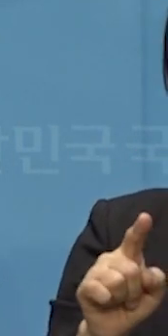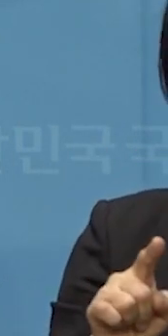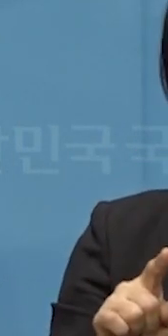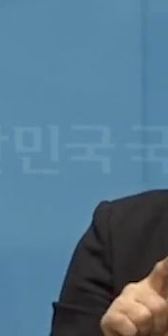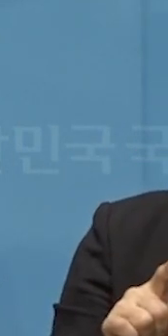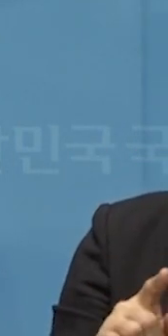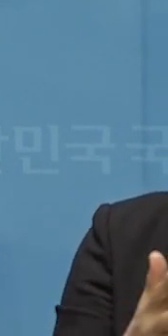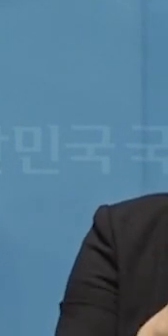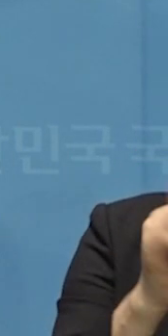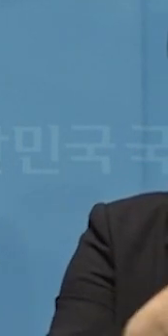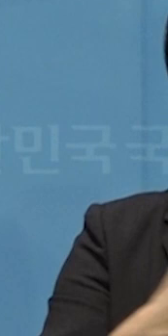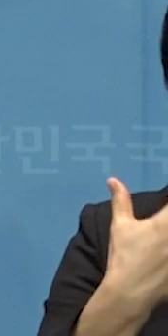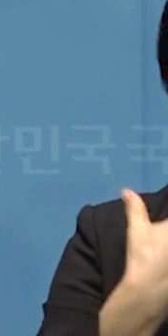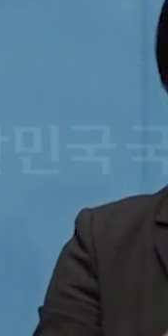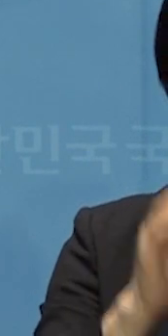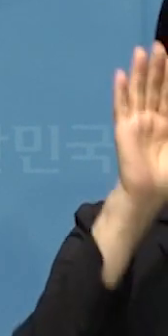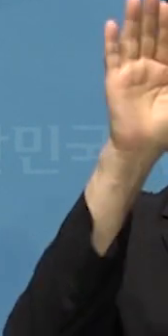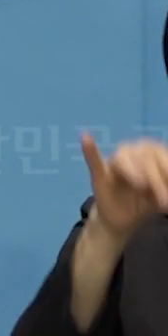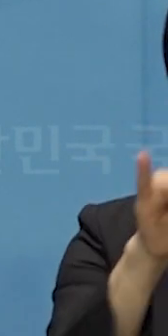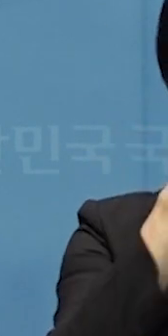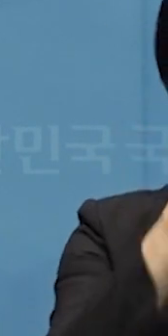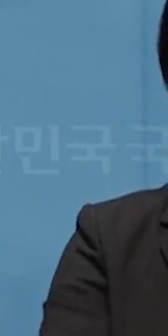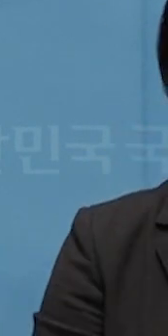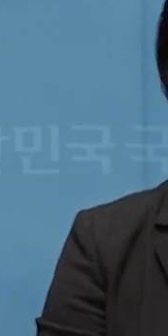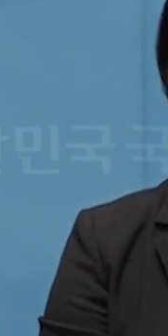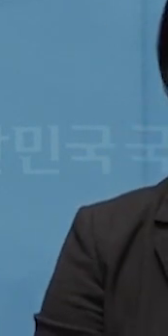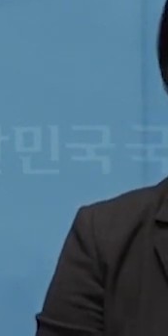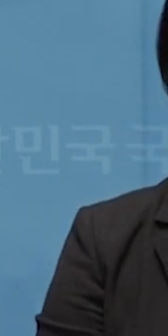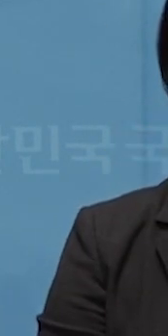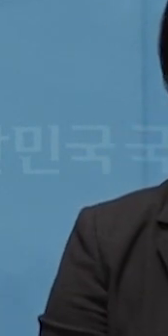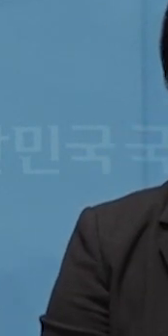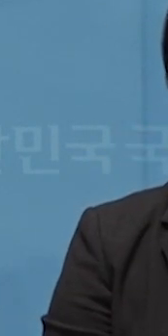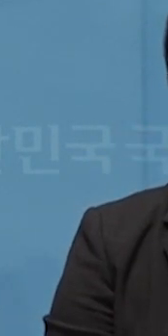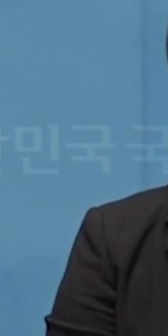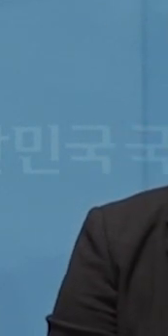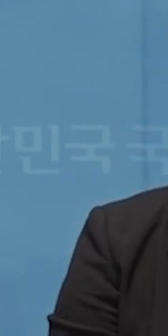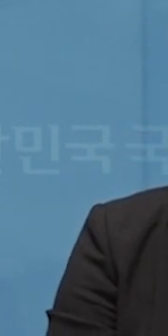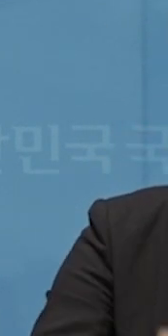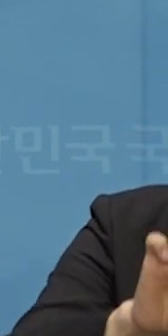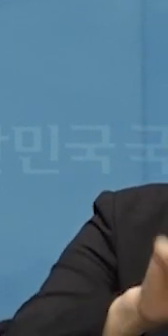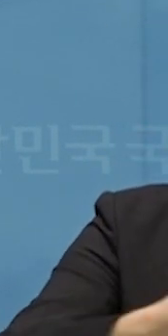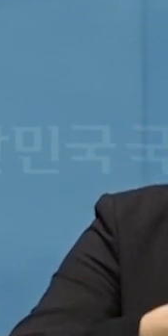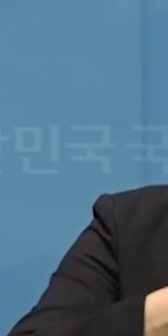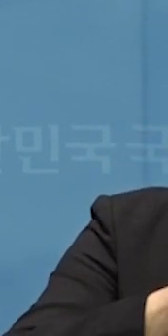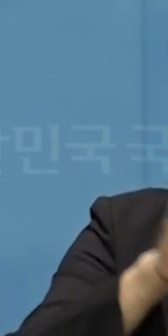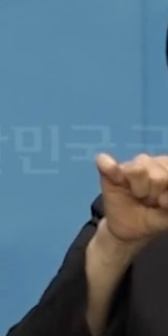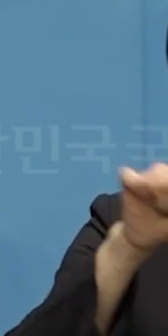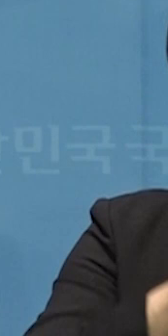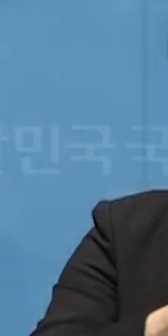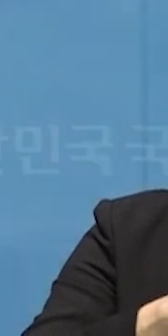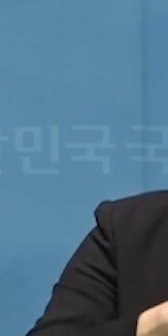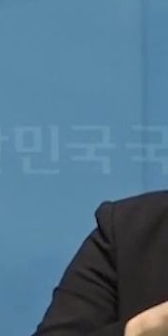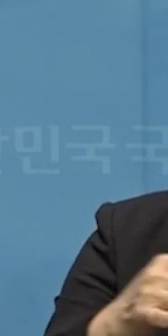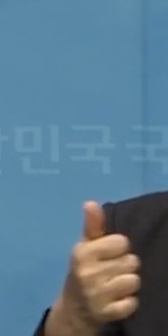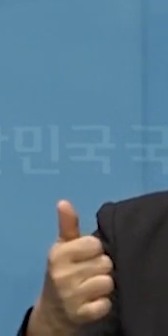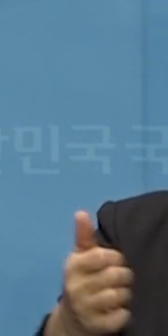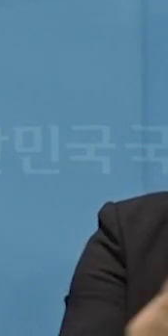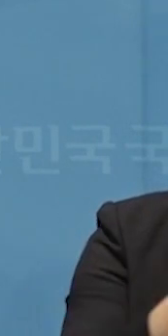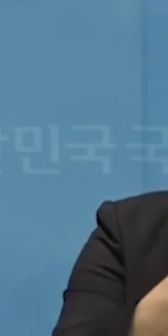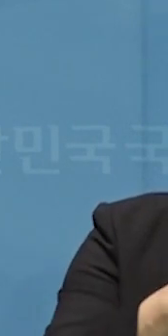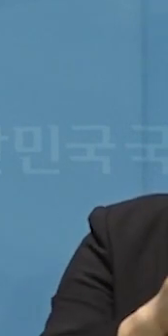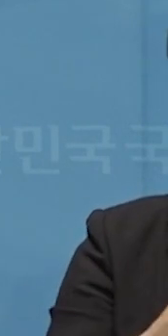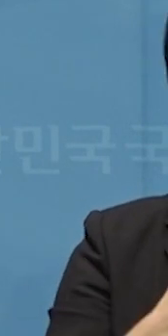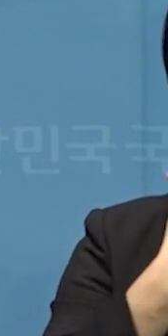구도로는 절망적인 미래만이 있을뿐입니다 이렇게 독선과 독점에 매몰되어 정치 혐오 시대를